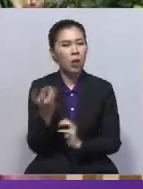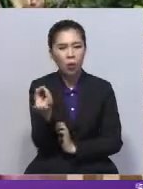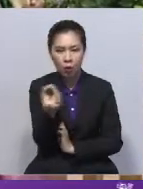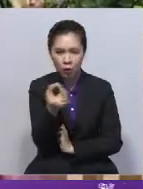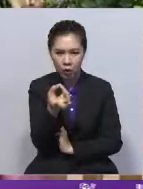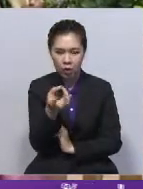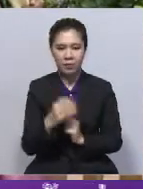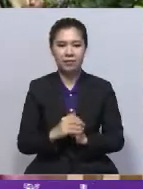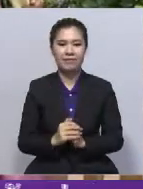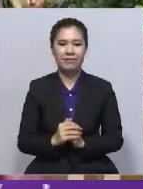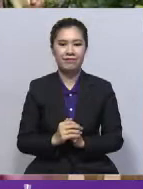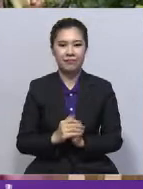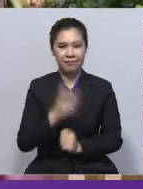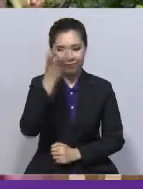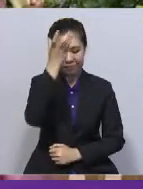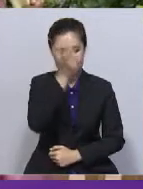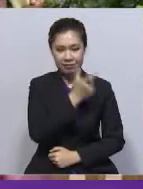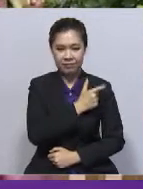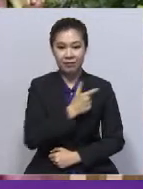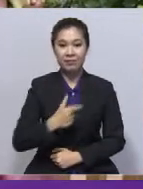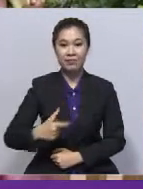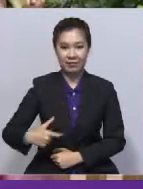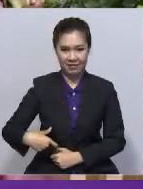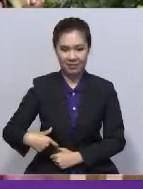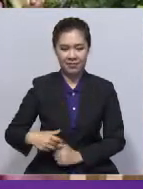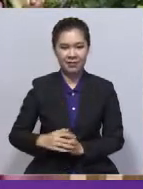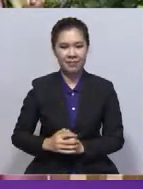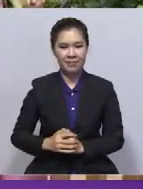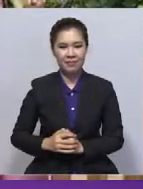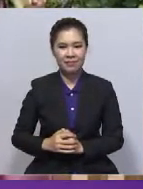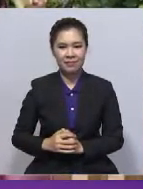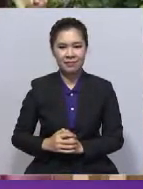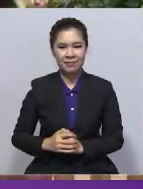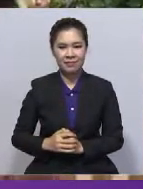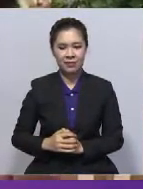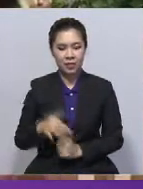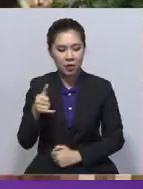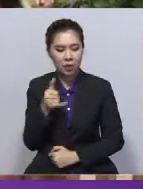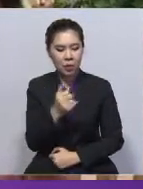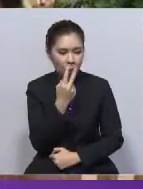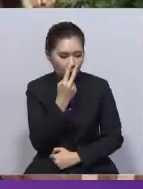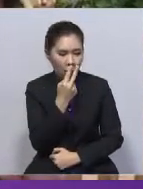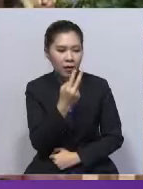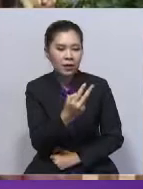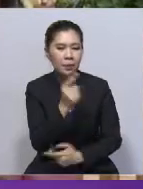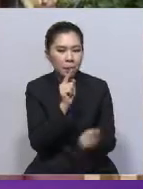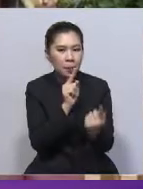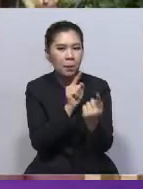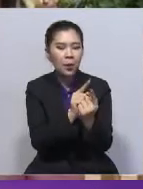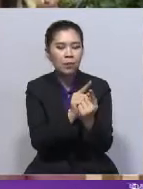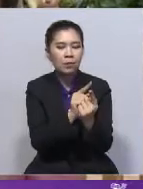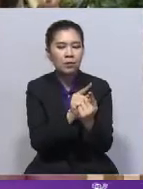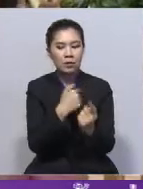จพระนางเจ้าได้ไปเจอแล้วไปพบมาแล้วก็ให้อาจ